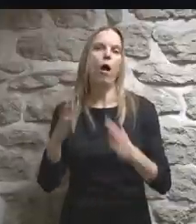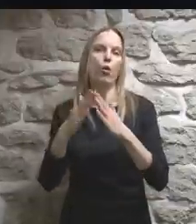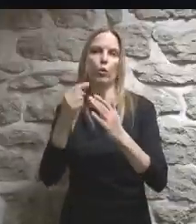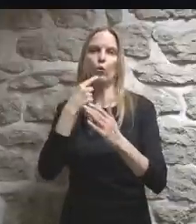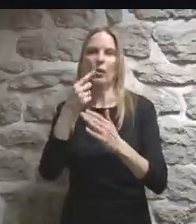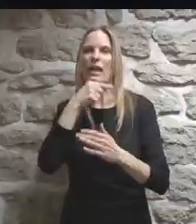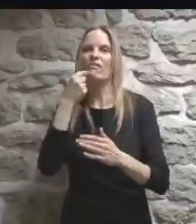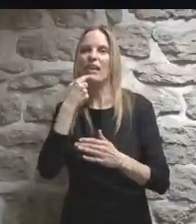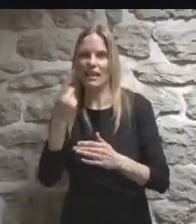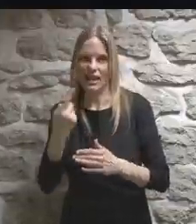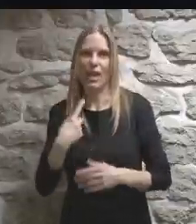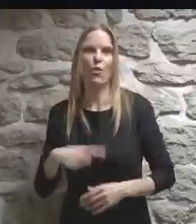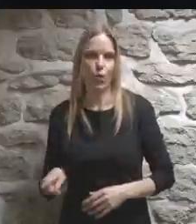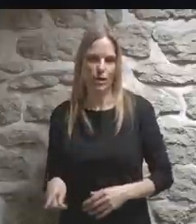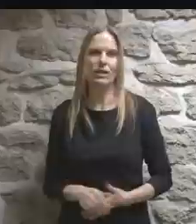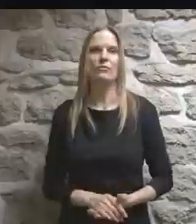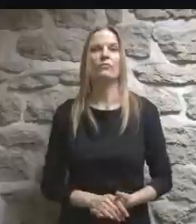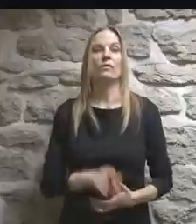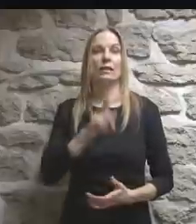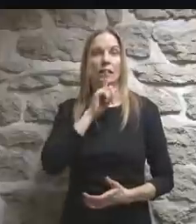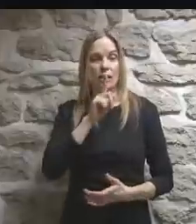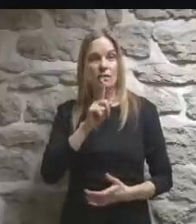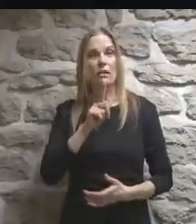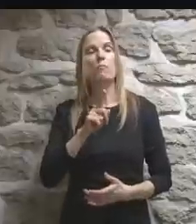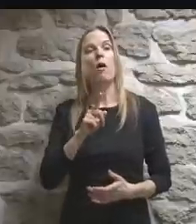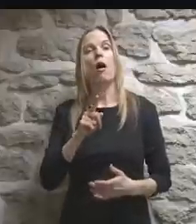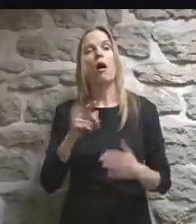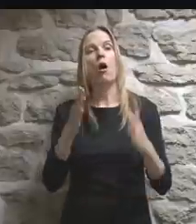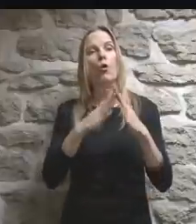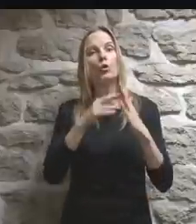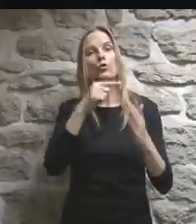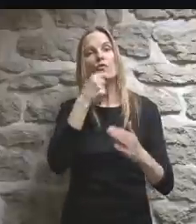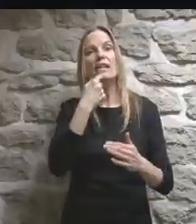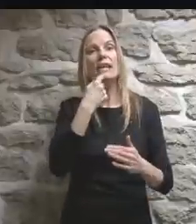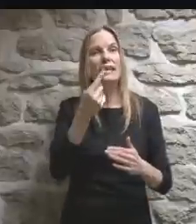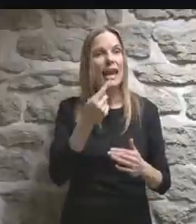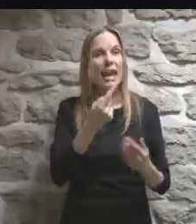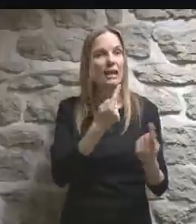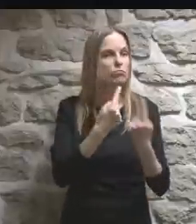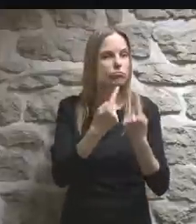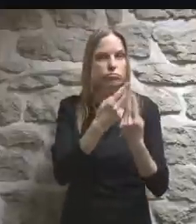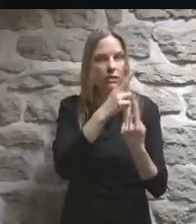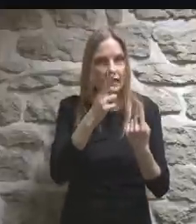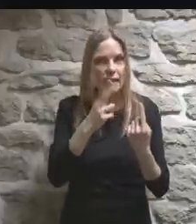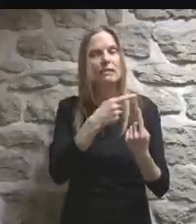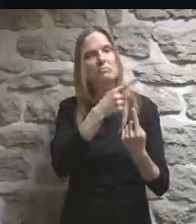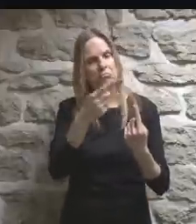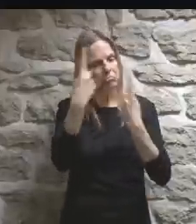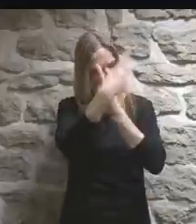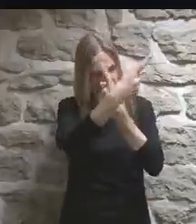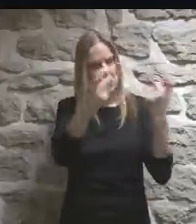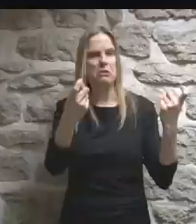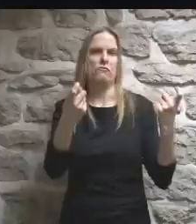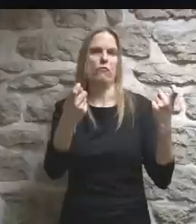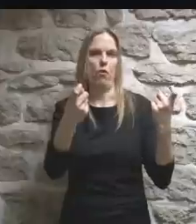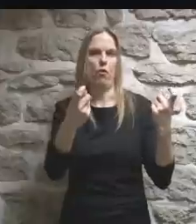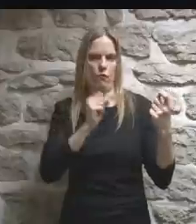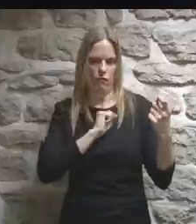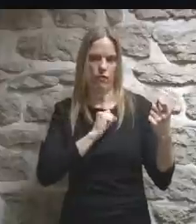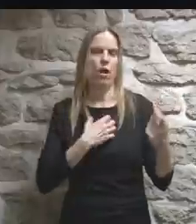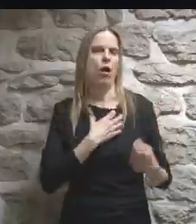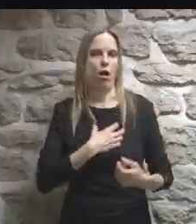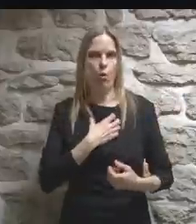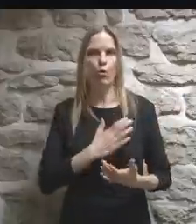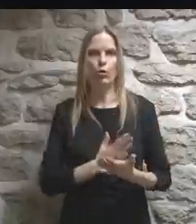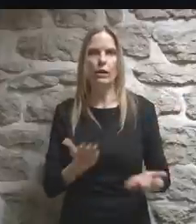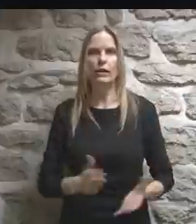vene keelega kodus rääkivate inimeste informatsiooniga varustamine on meie jaoks ääretult oluline.